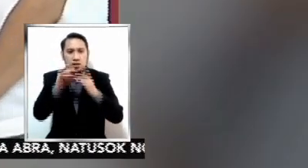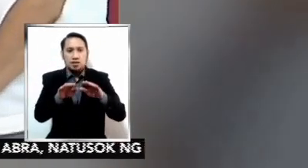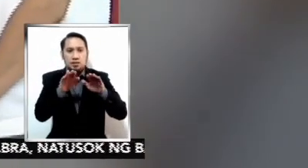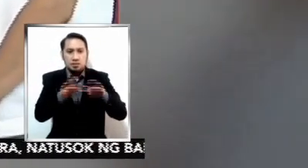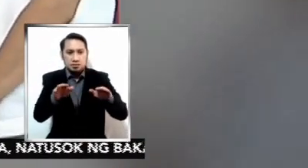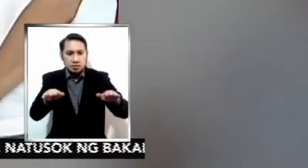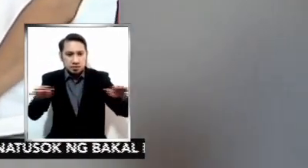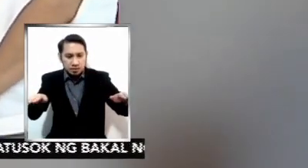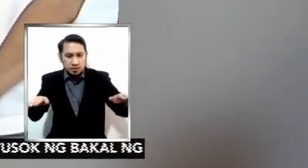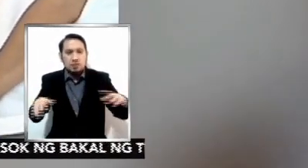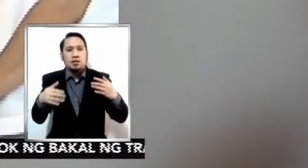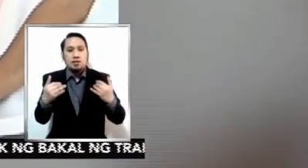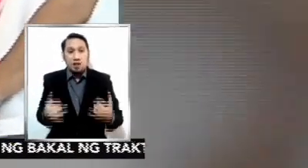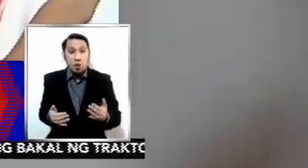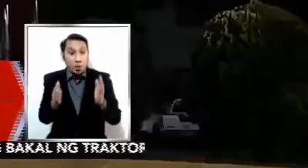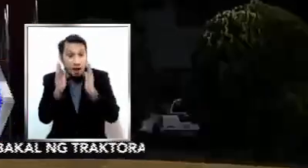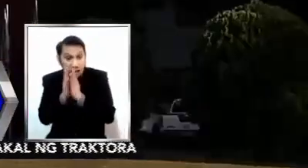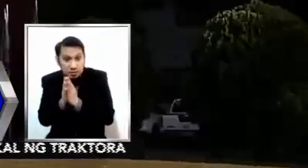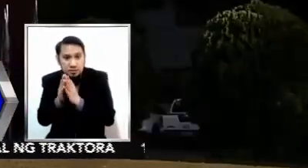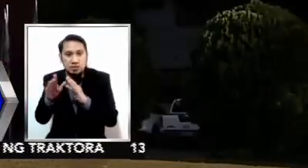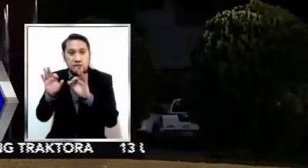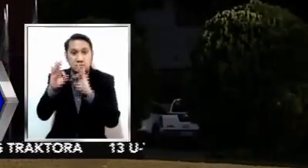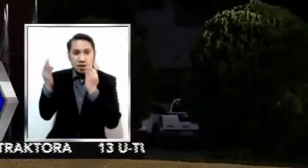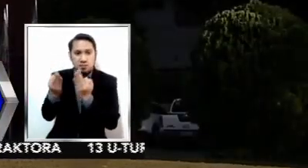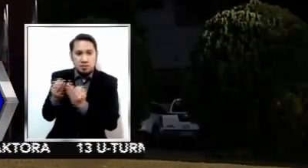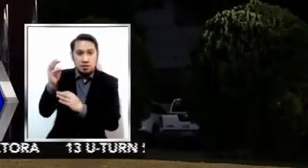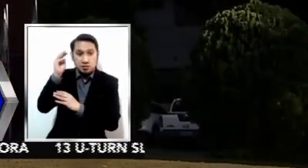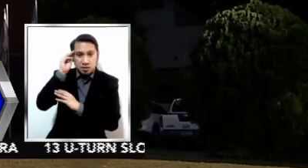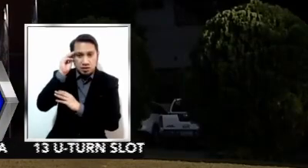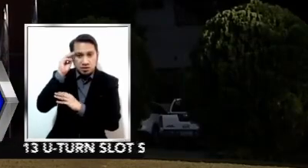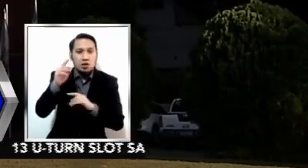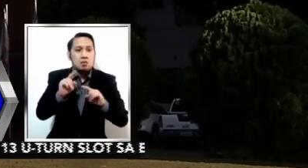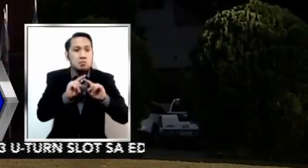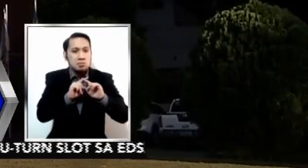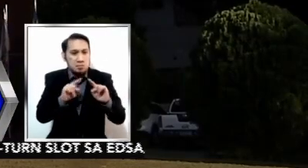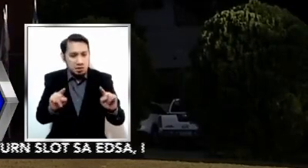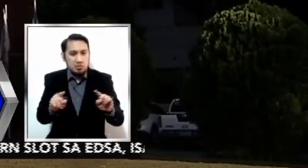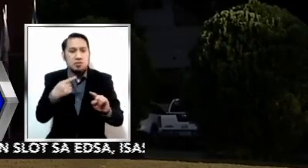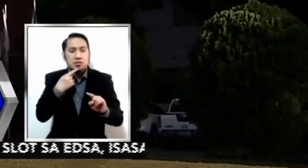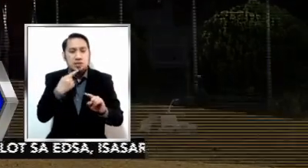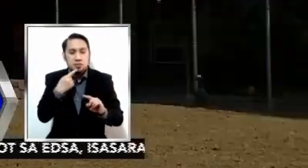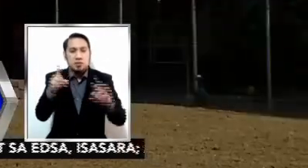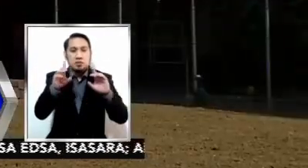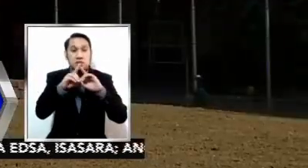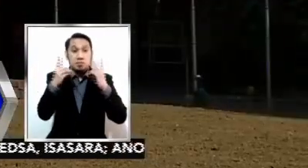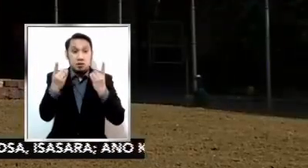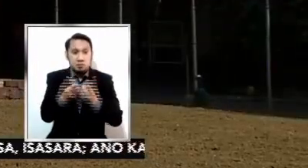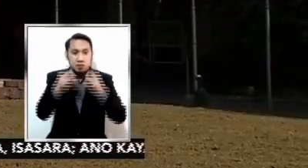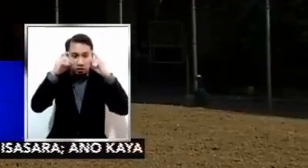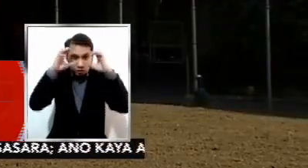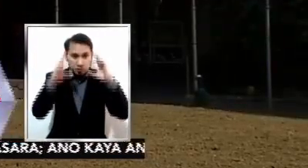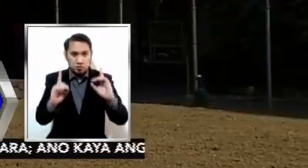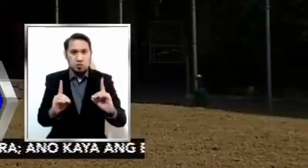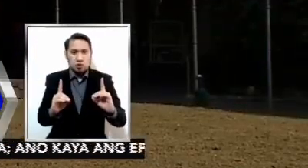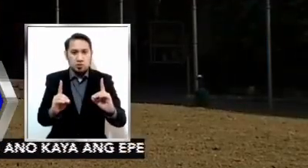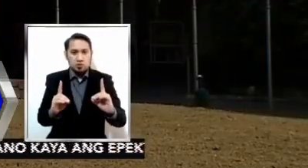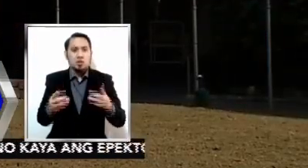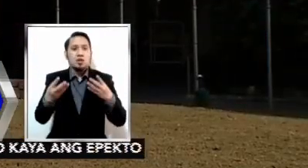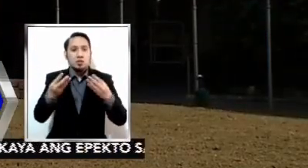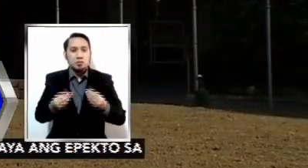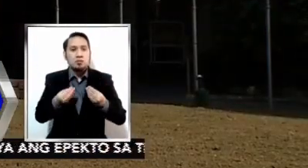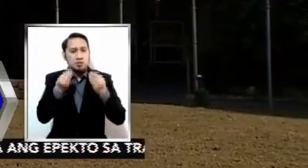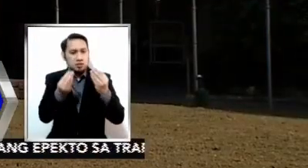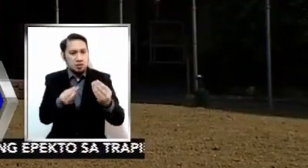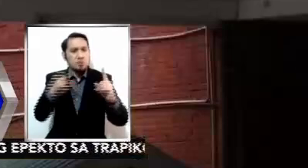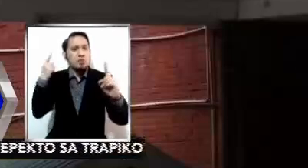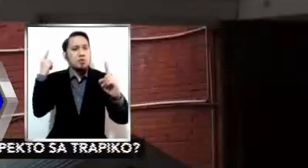namin ng pahayag ang pamilya Marcos. Tiniyak naman ng Department of Education, binibigyan nila ng objective na